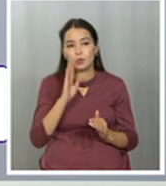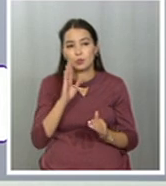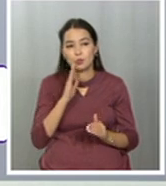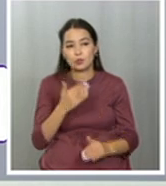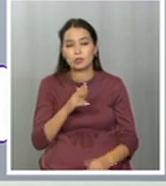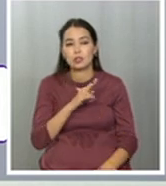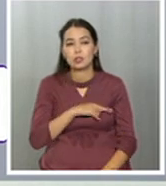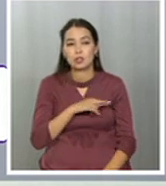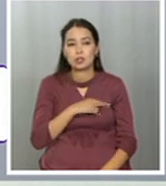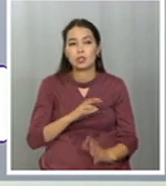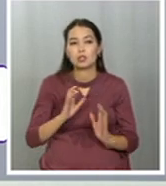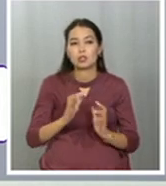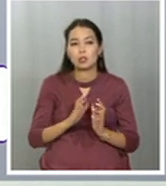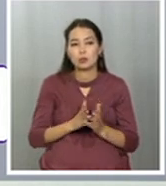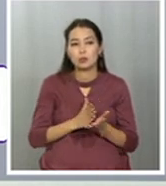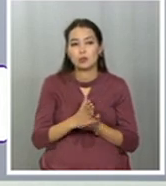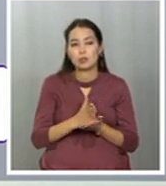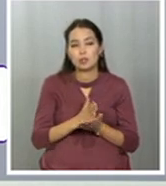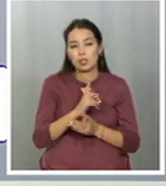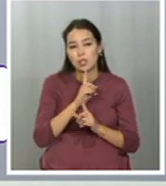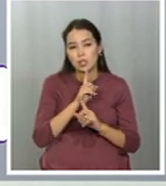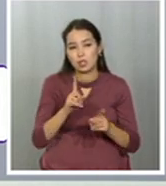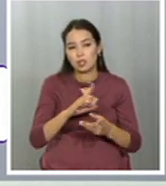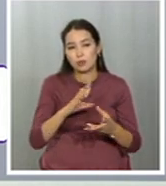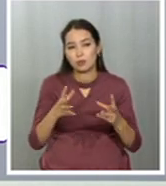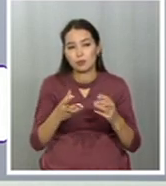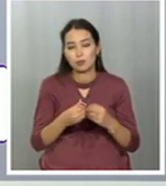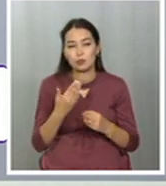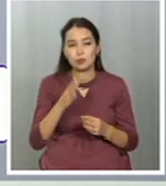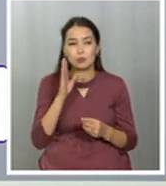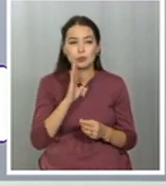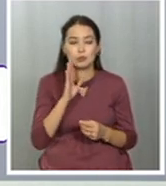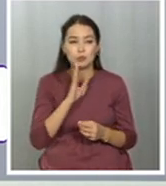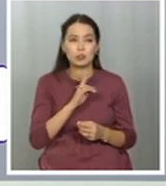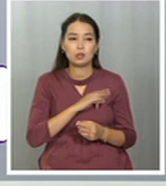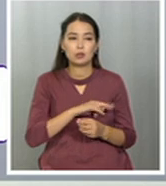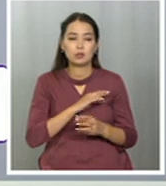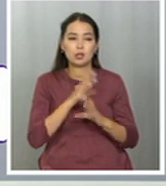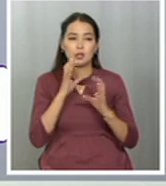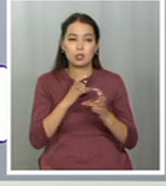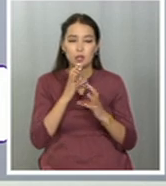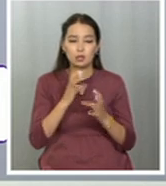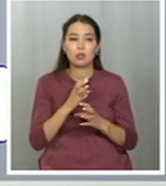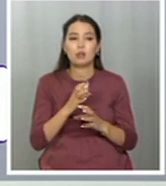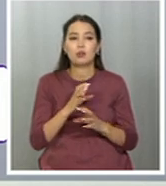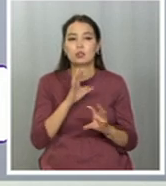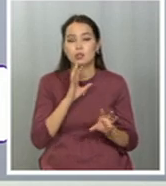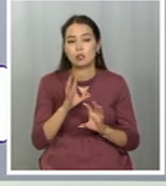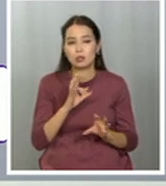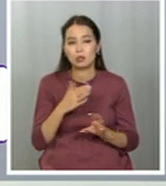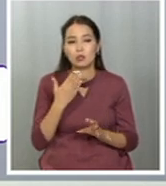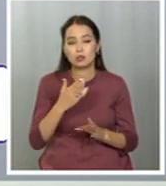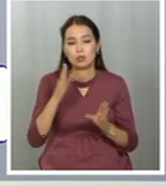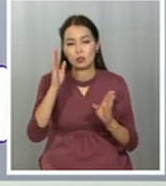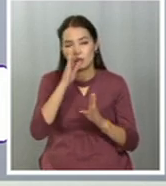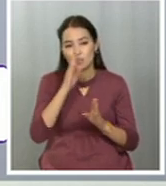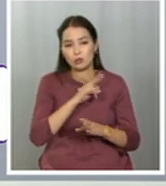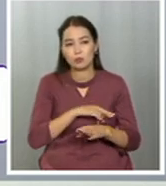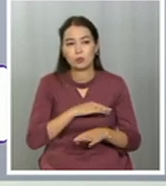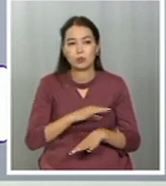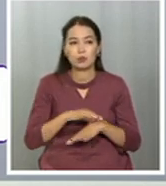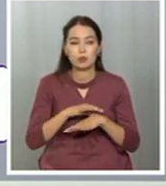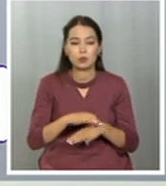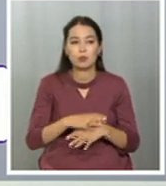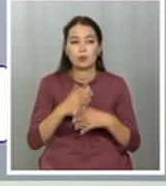геосаяси ерекшелігі бойынша су ресурстарын қорғау, оны сақтау, экологиялық мониторинг жүргізуге мән